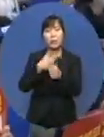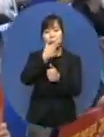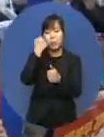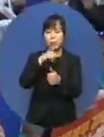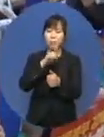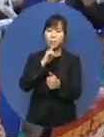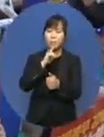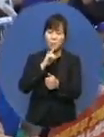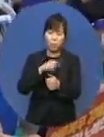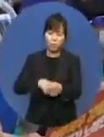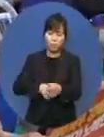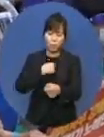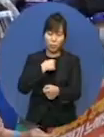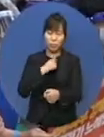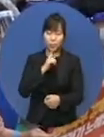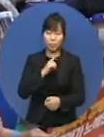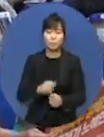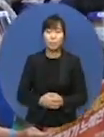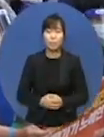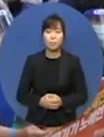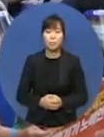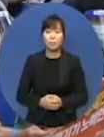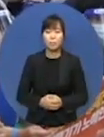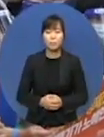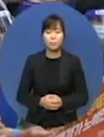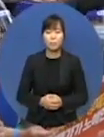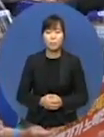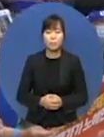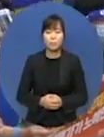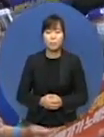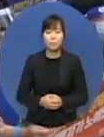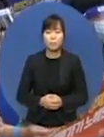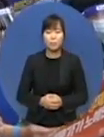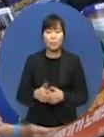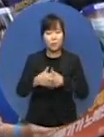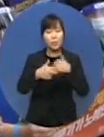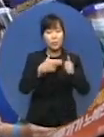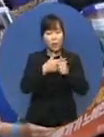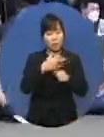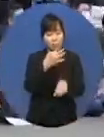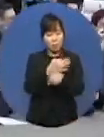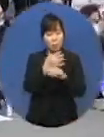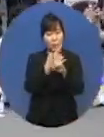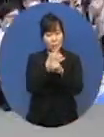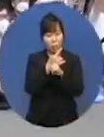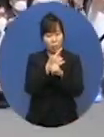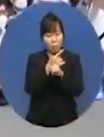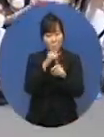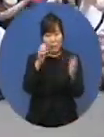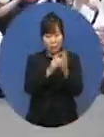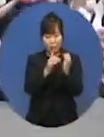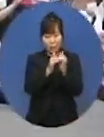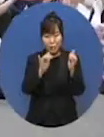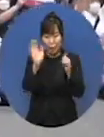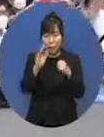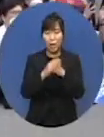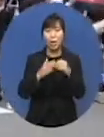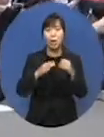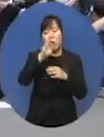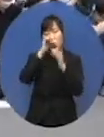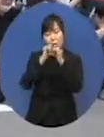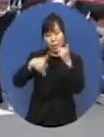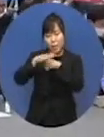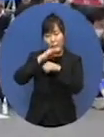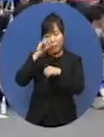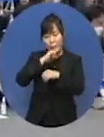것이라고 솔직하게 말해주길 바란다고 촉구하고 있습니다. 의사는 단순히 치료하는 사람이 아니라 환자 상태가